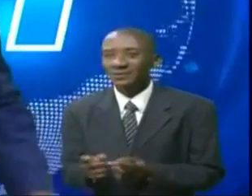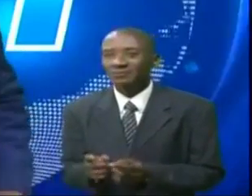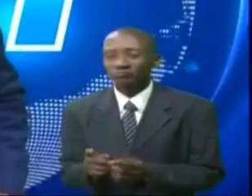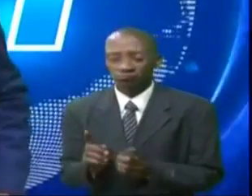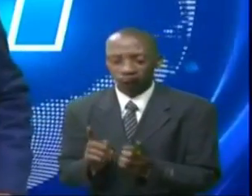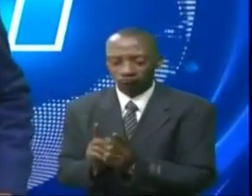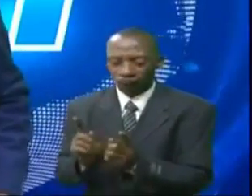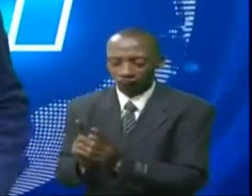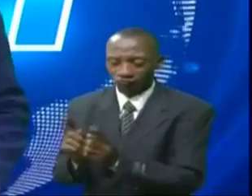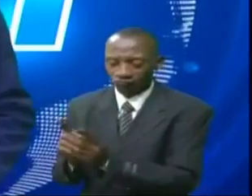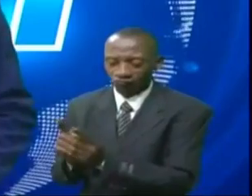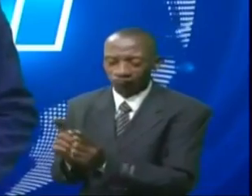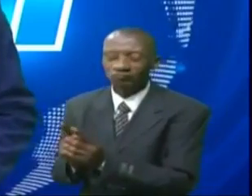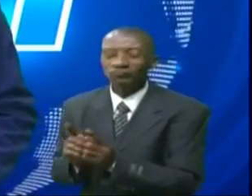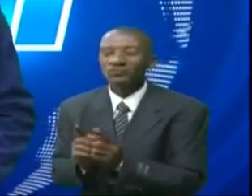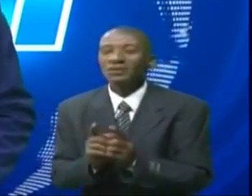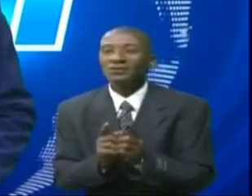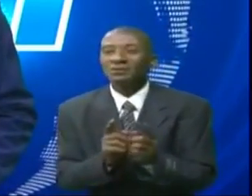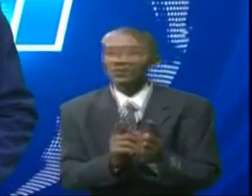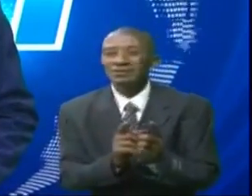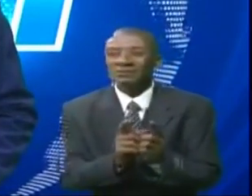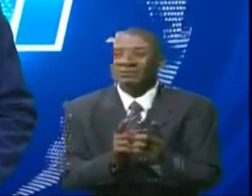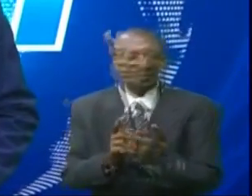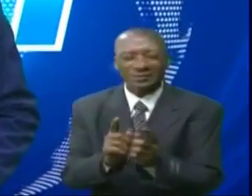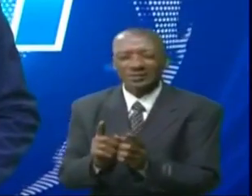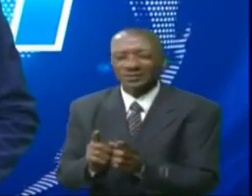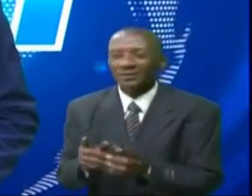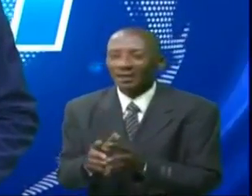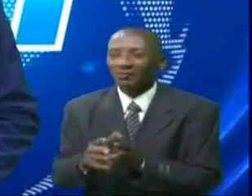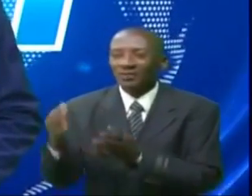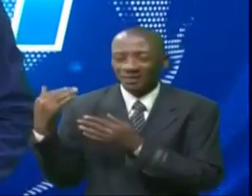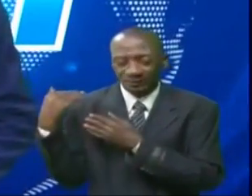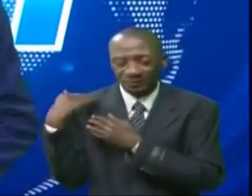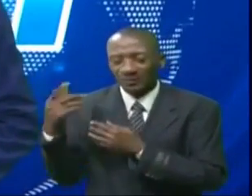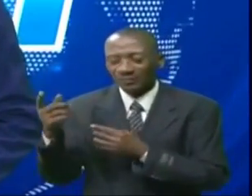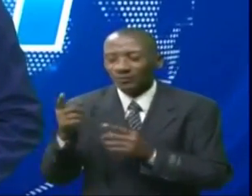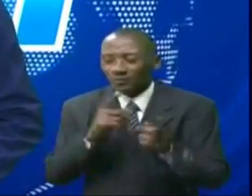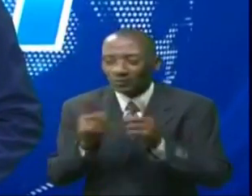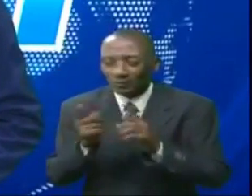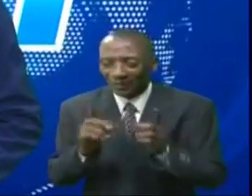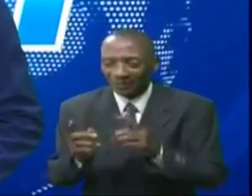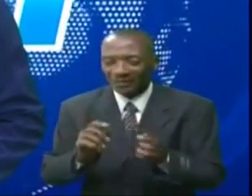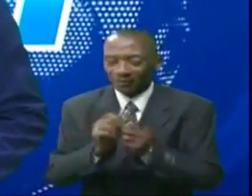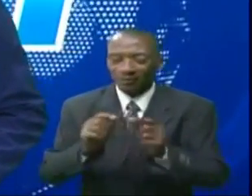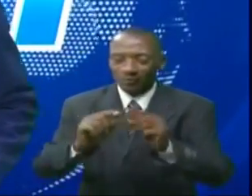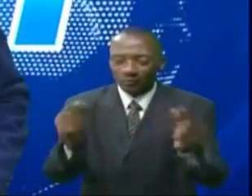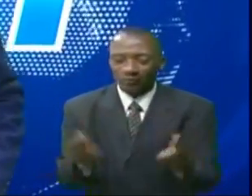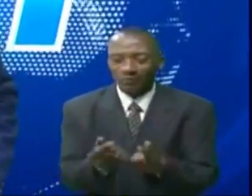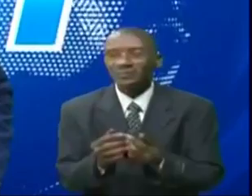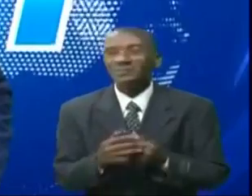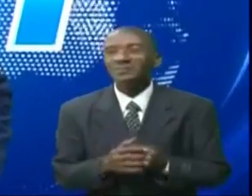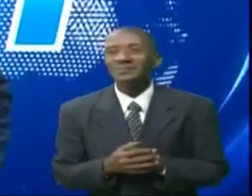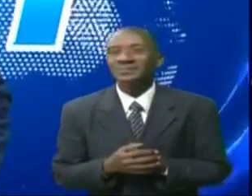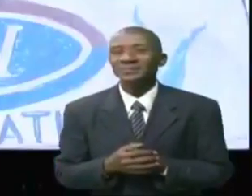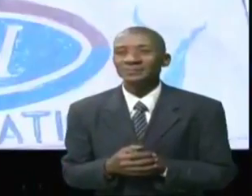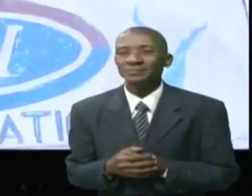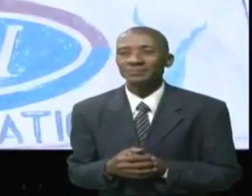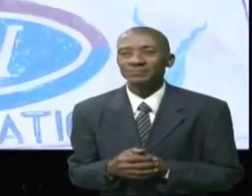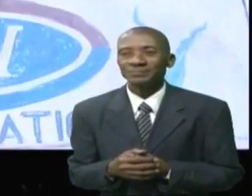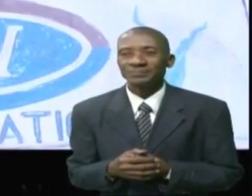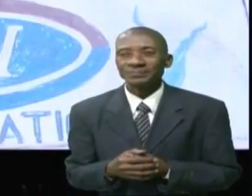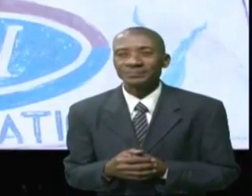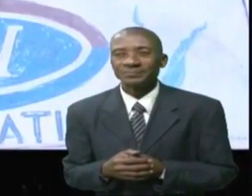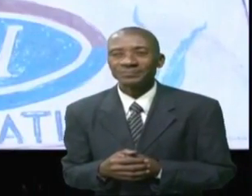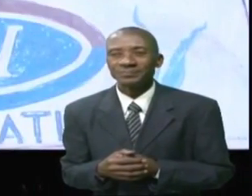le ministre de la Recherche scientifique, pour présenter leur situation. Marie Calong pour plus de précisions. La Coordination